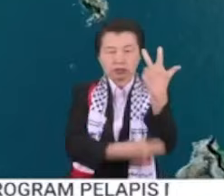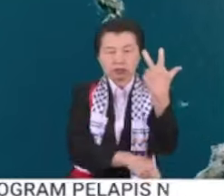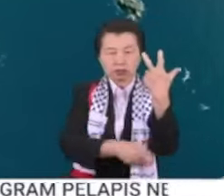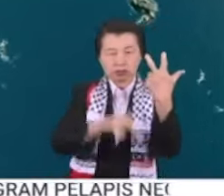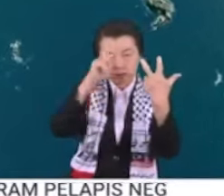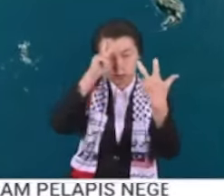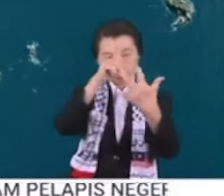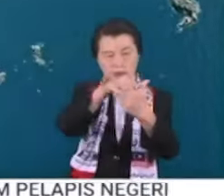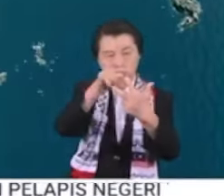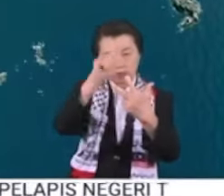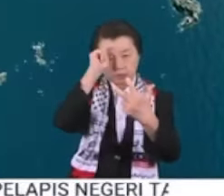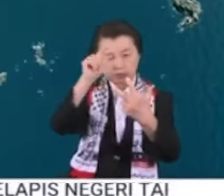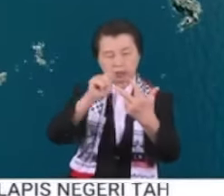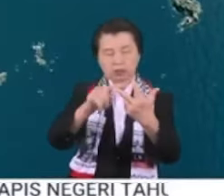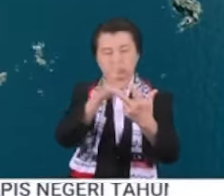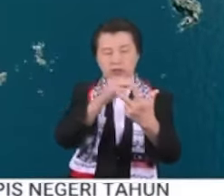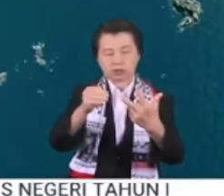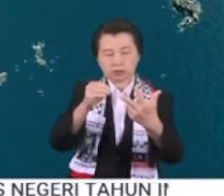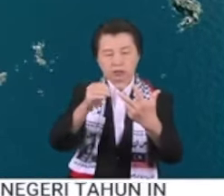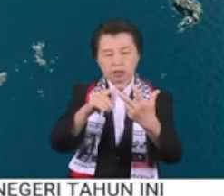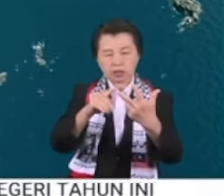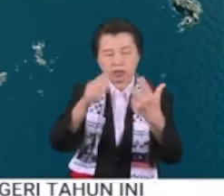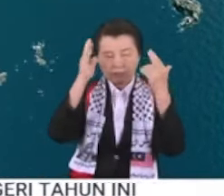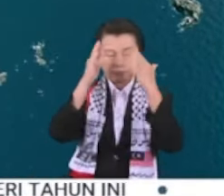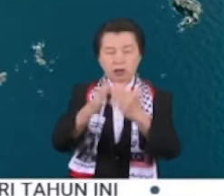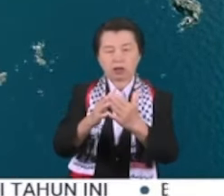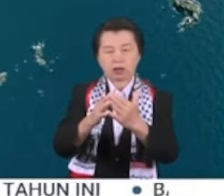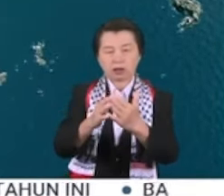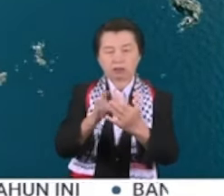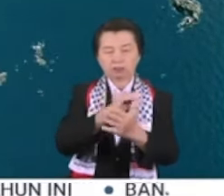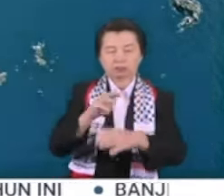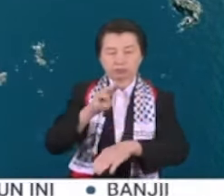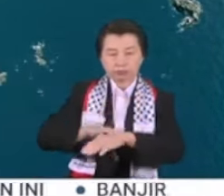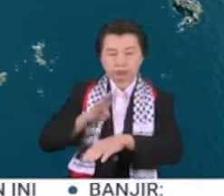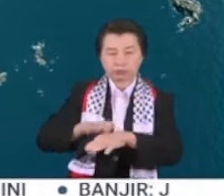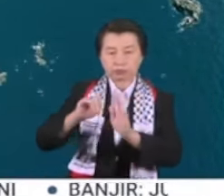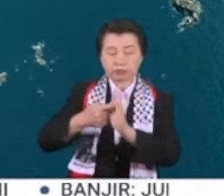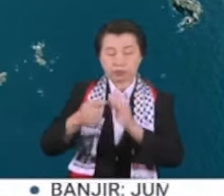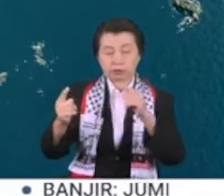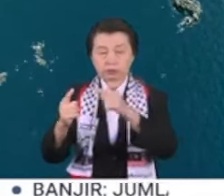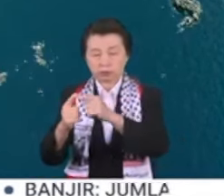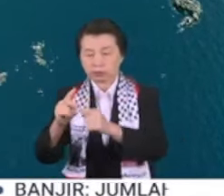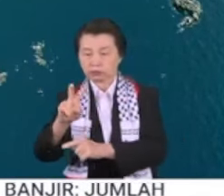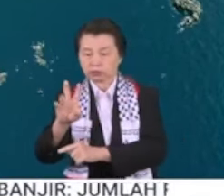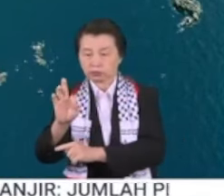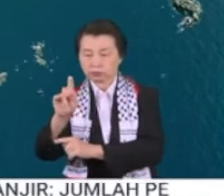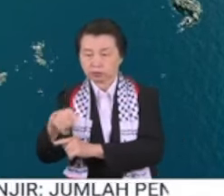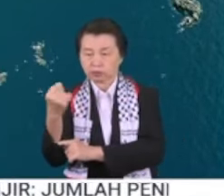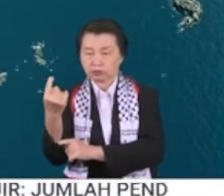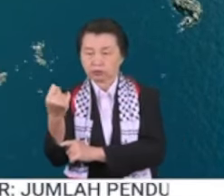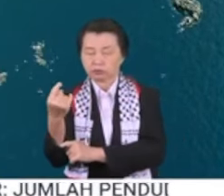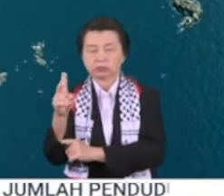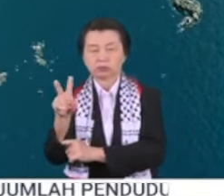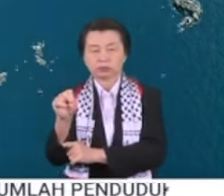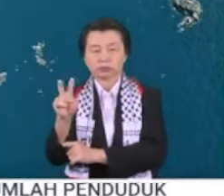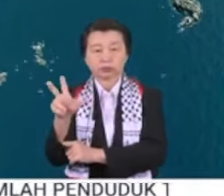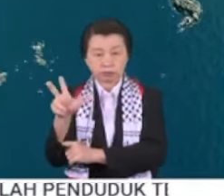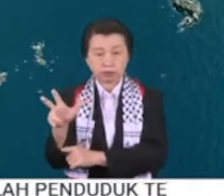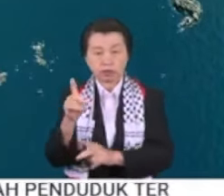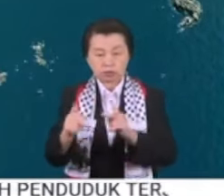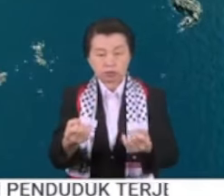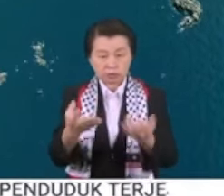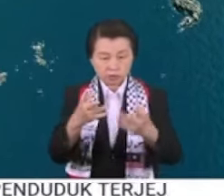di negeri Kelantan, Terengganu dan juga di negeri Pahang, dan amaran ini berkuat kuasa sehingga ke 29 November 2023. Jadi perlu